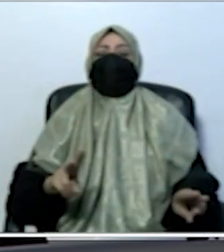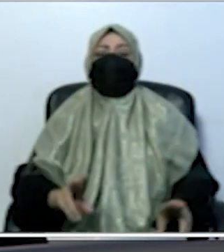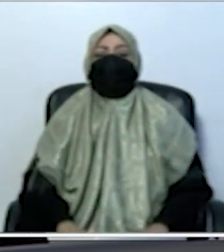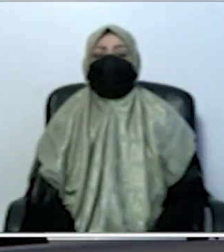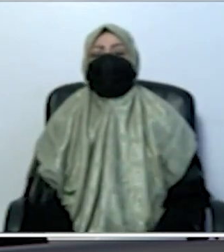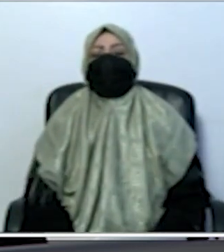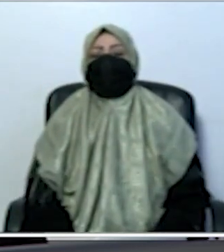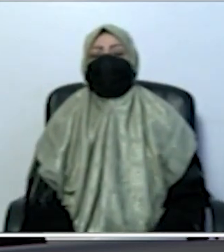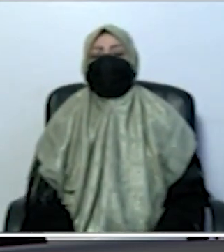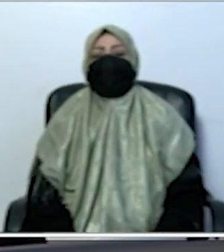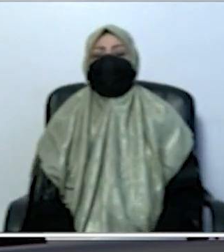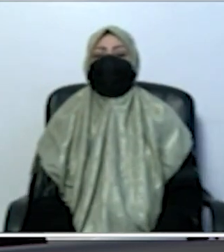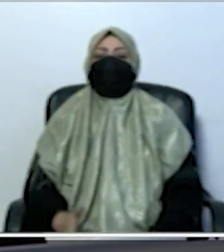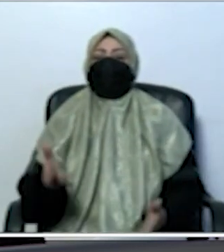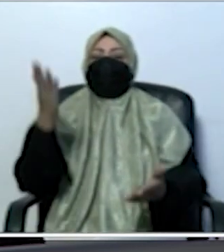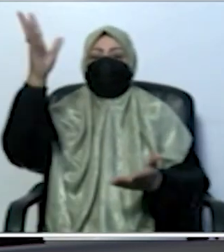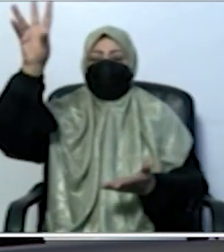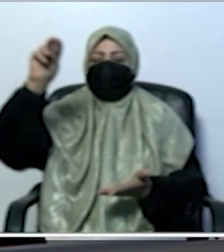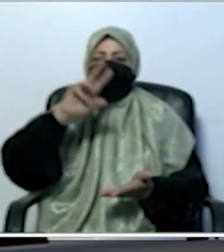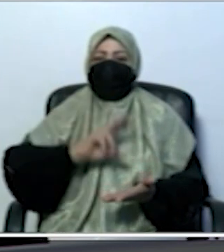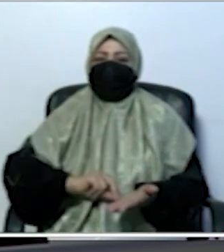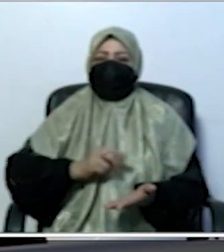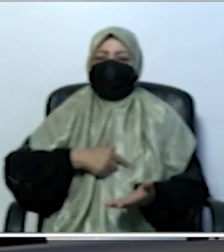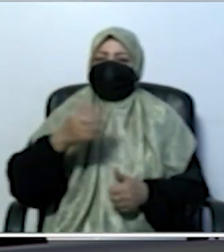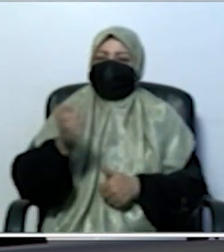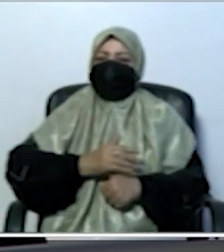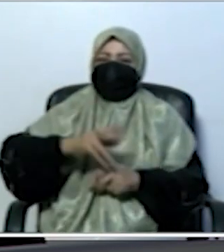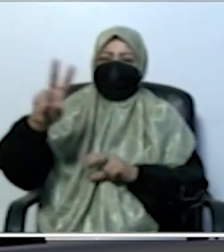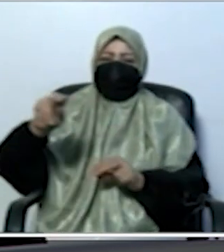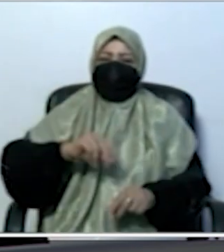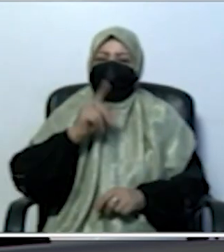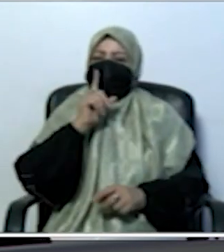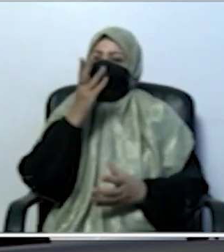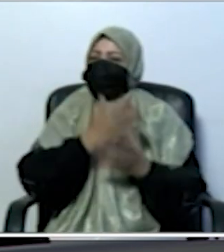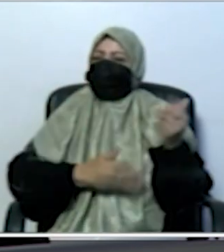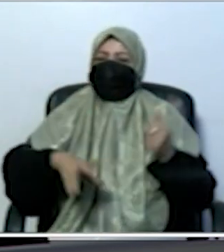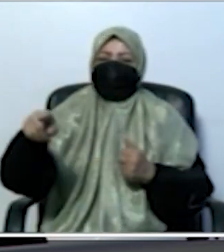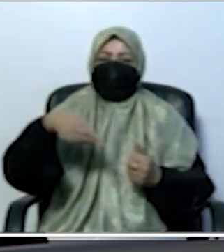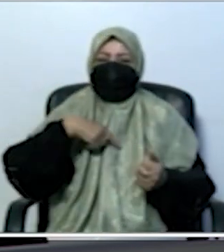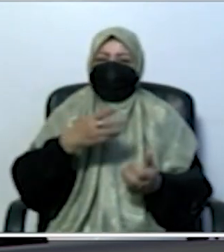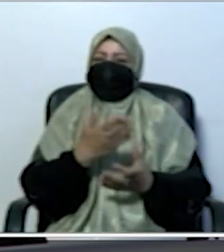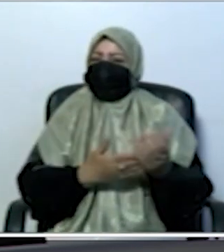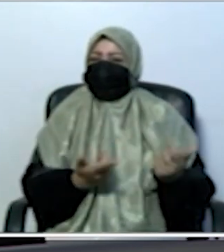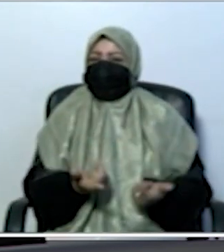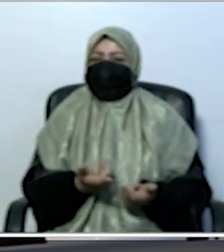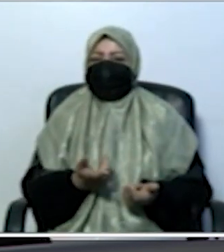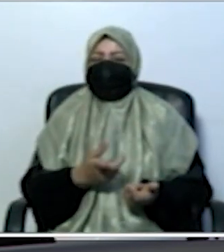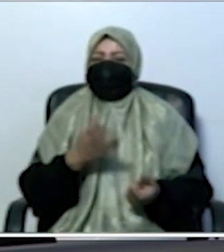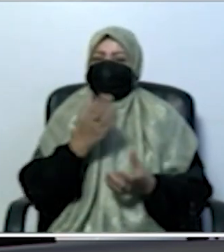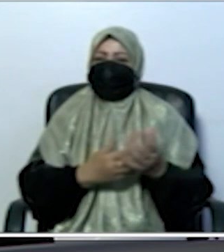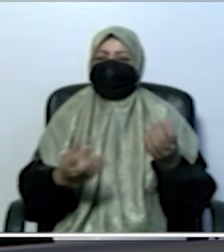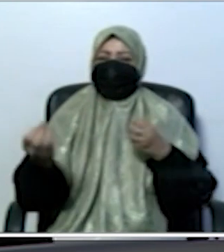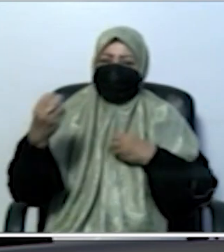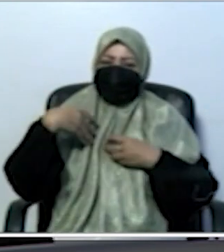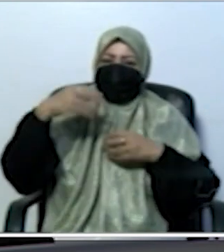إليها، وكذلك الأم إذا استجاب الله عز وجل لدعائها لأبنائها كان الخير راجعا إليها، وكذلك الأب، وكذلك